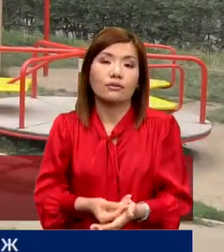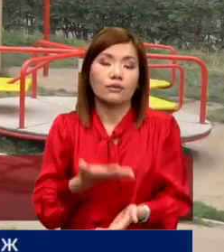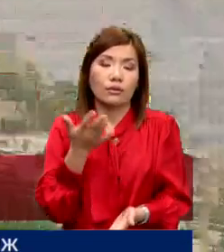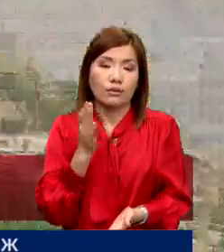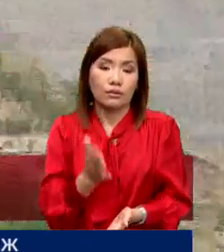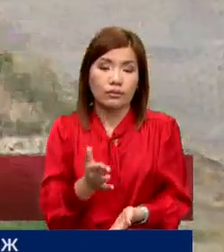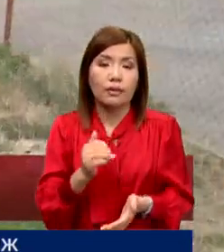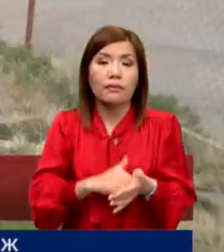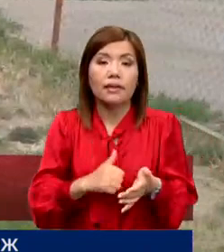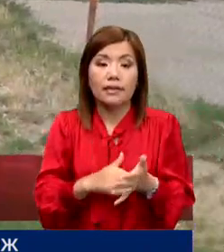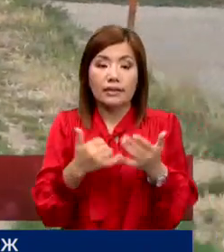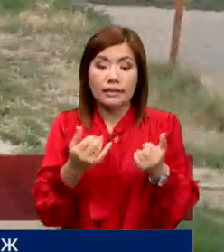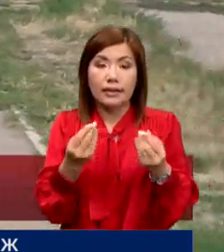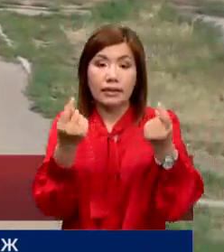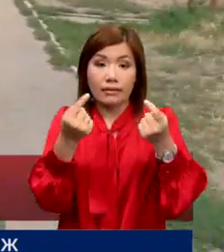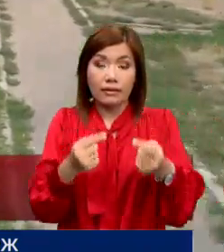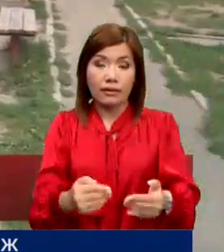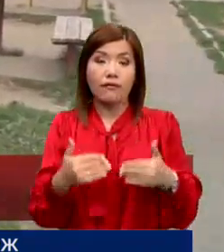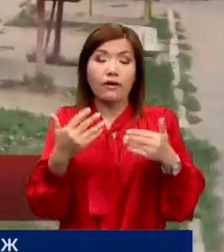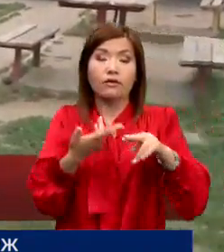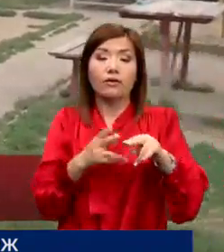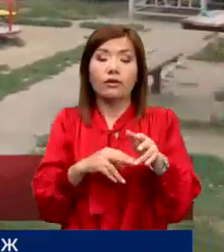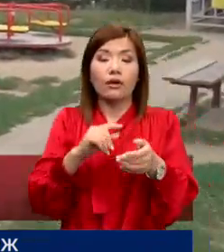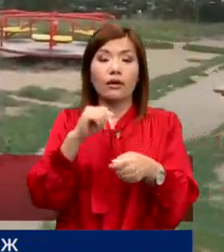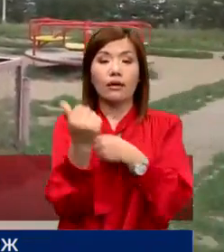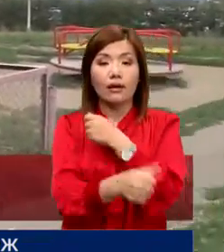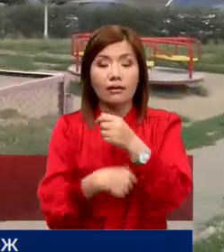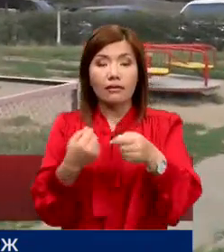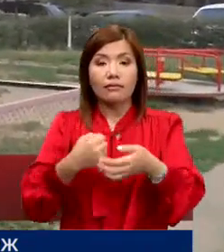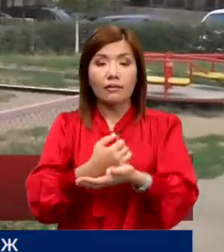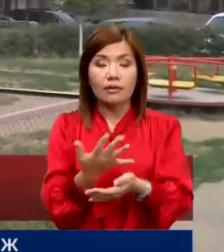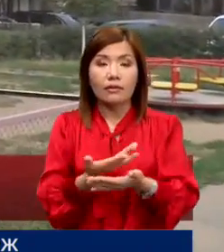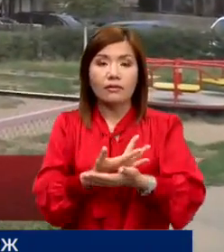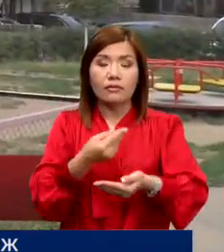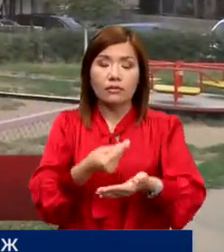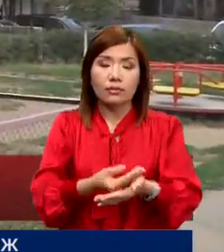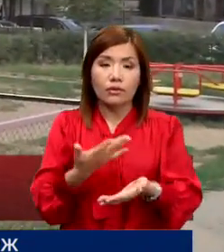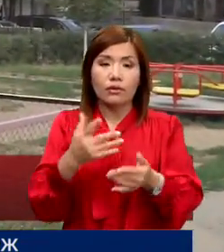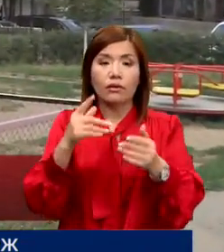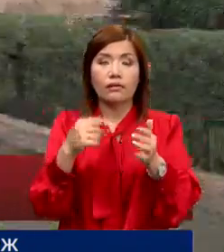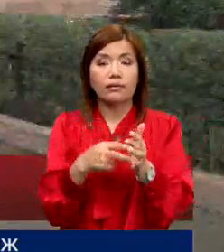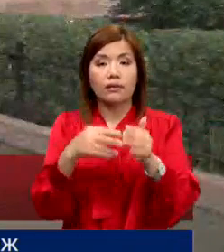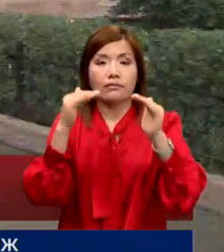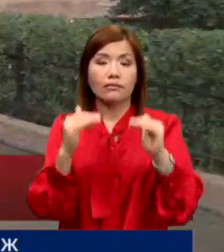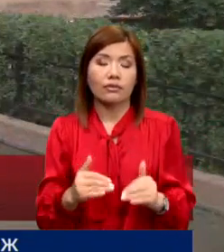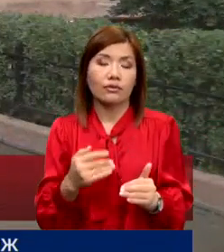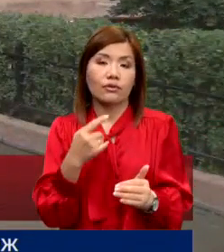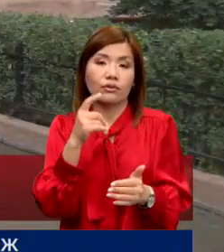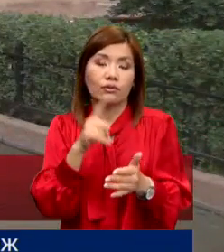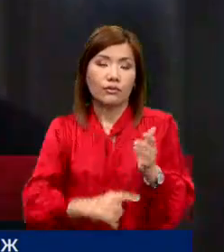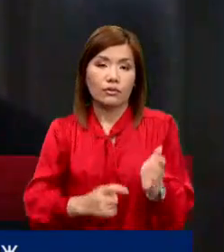отыр. Себебі қазір инфляция жоғары және құрылыс материалдары да қымбат боп тұрғанда баға түседі деуге сену